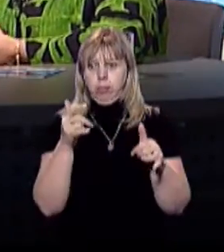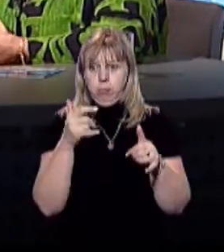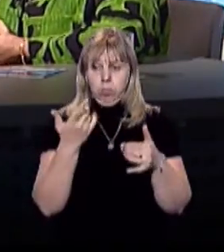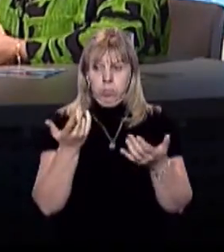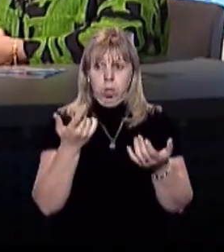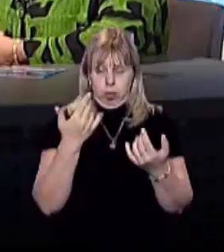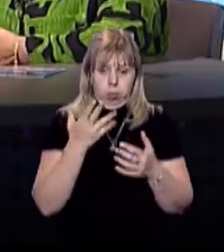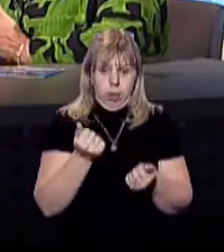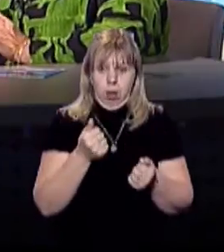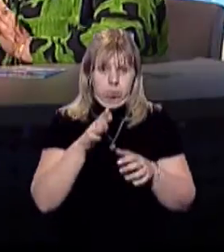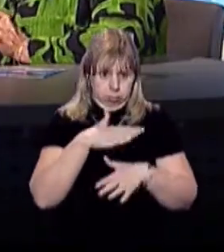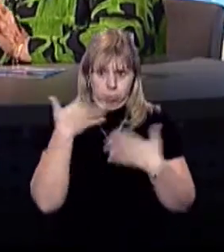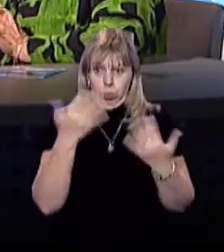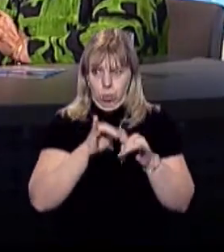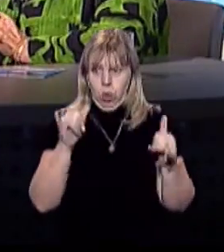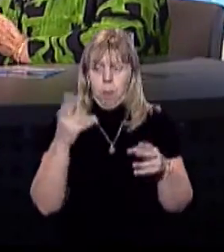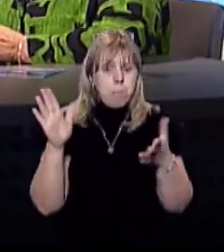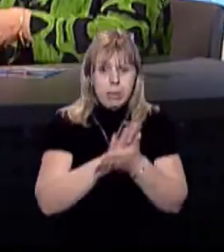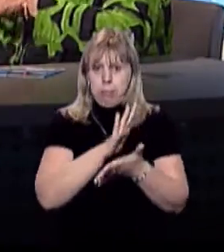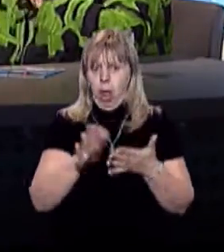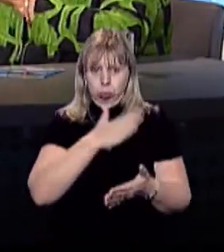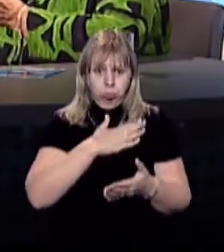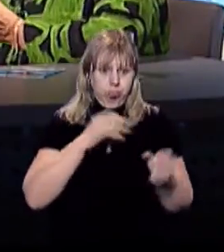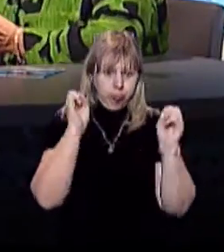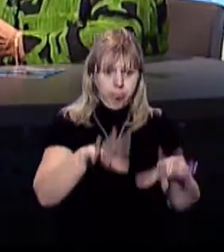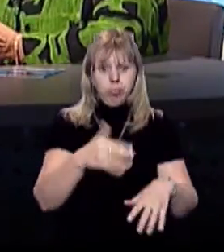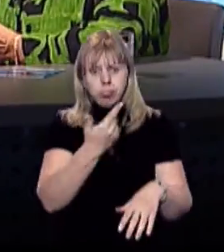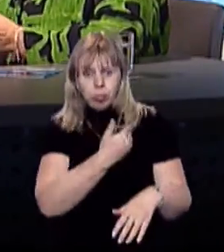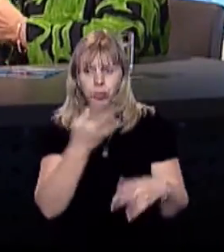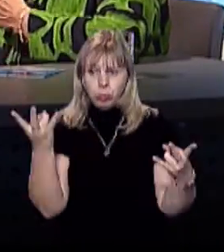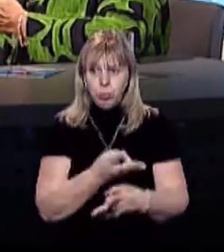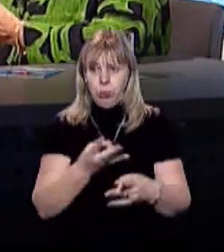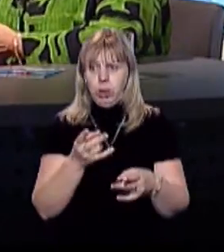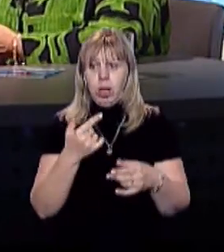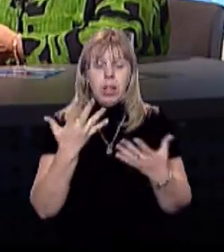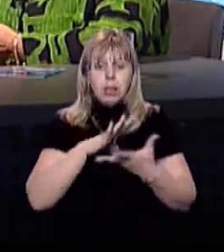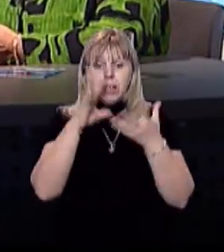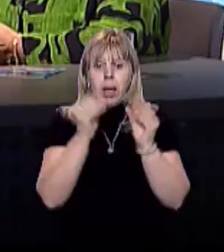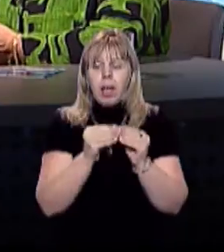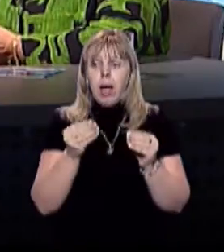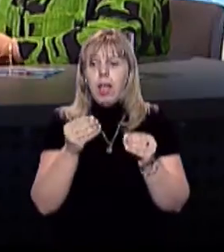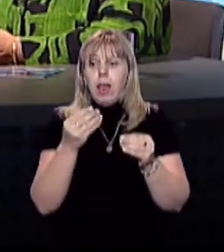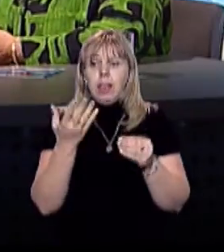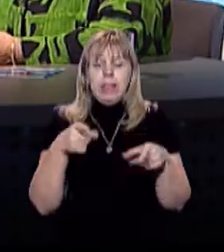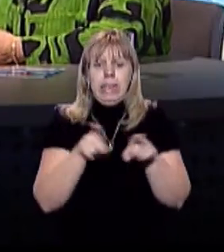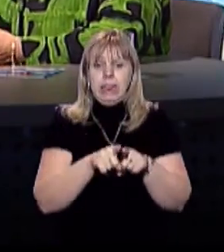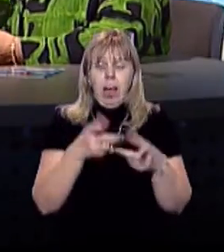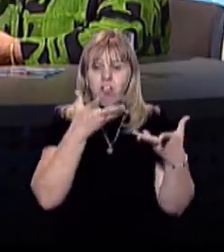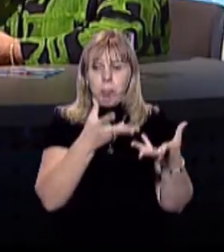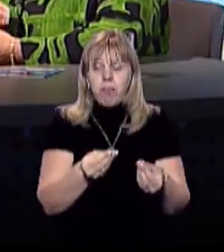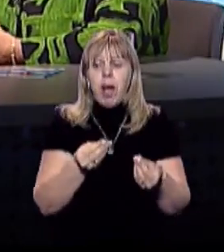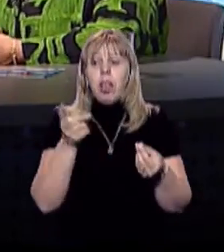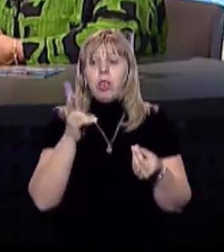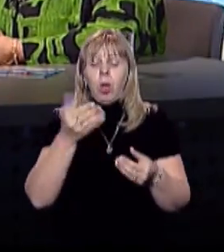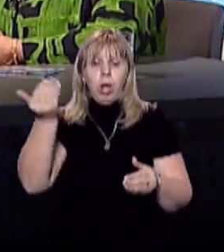безкоштовний. Тобто приріст відбувається. Приріст, так. І саме безкоштовний. Можливо, на загальне число воно на загальну кількість не так впливає, так?